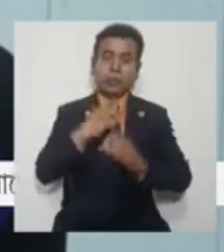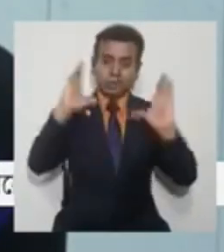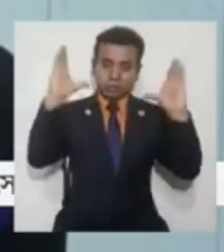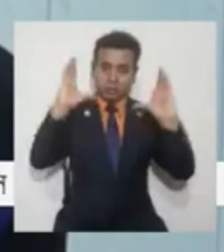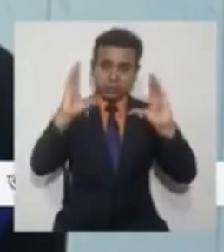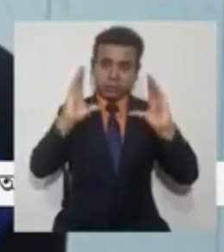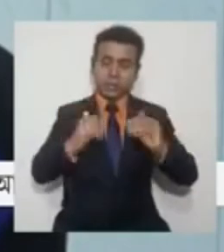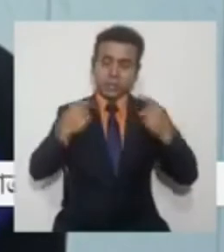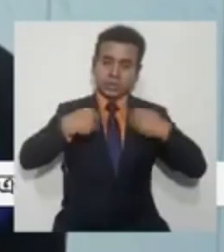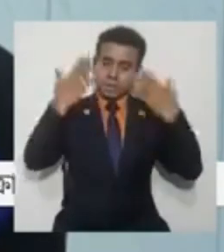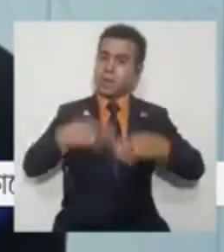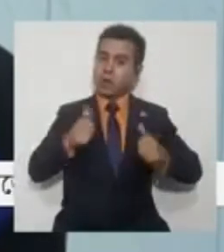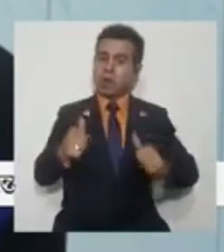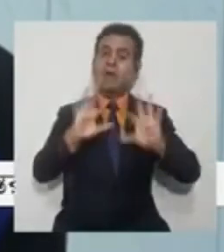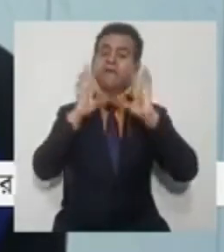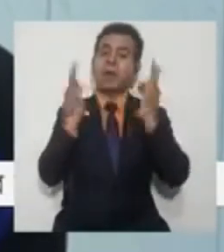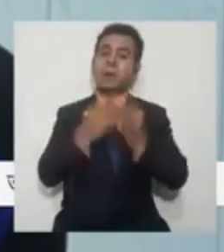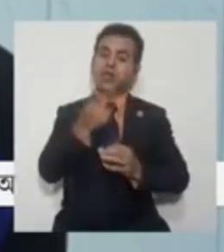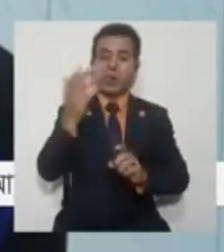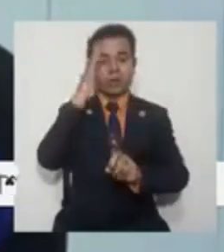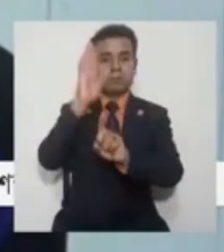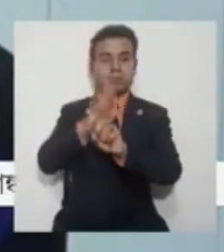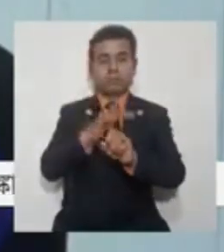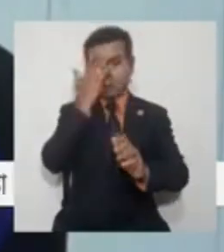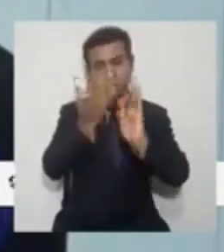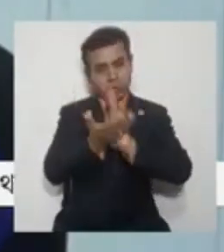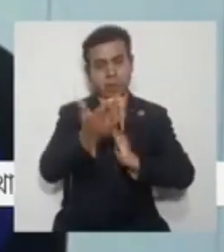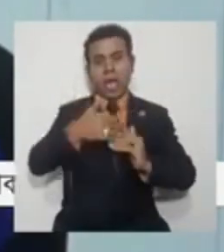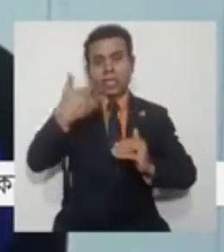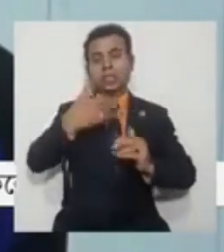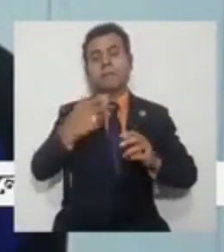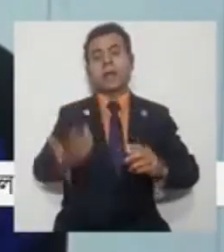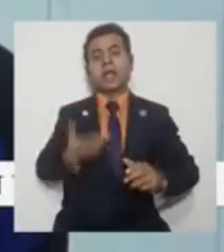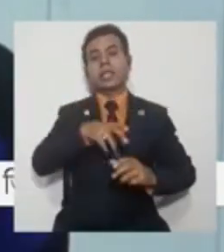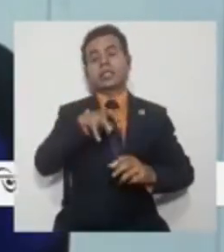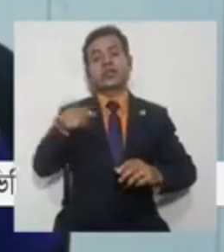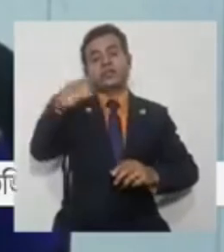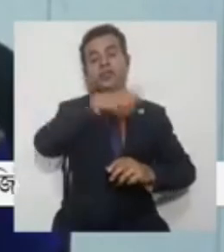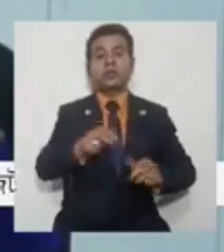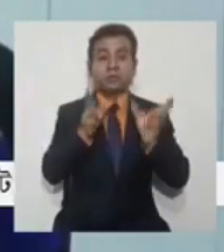ধন্যবাদ এবং কৃতজ্ঞতা জানিয়ে আজকের এই তথ্য বুলেটিন প্রোগ্রাম এখানেই শেষ করছি।